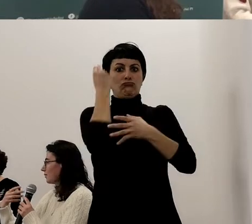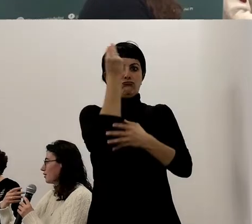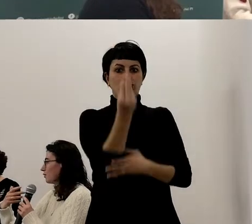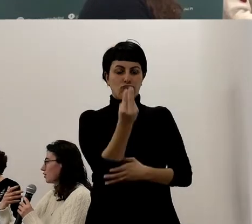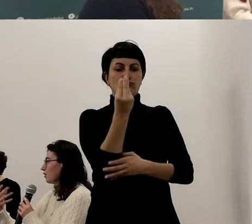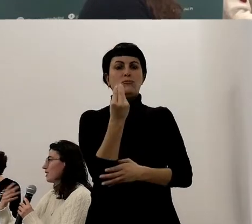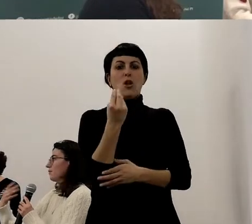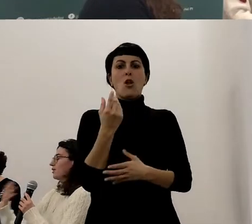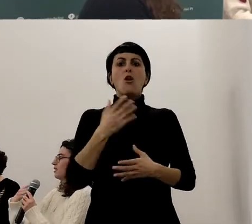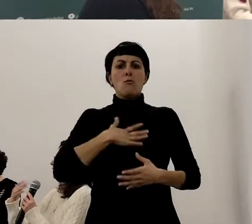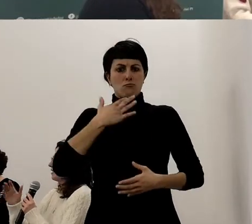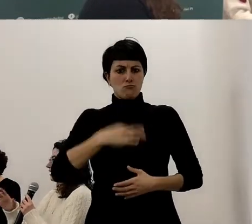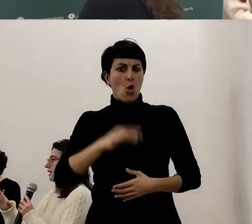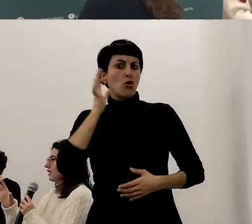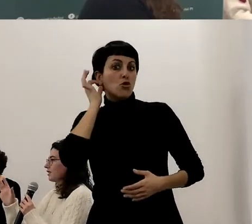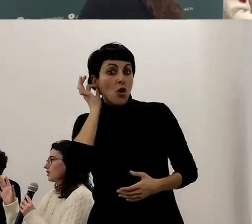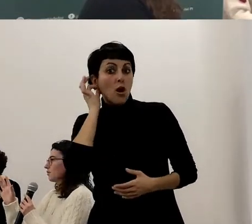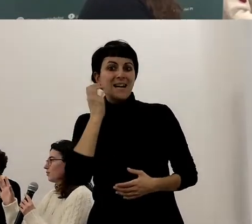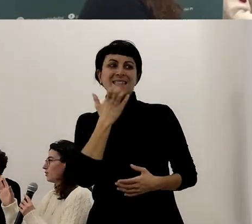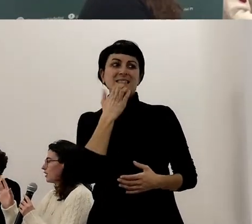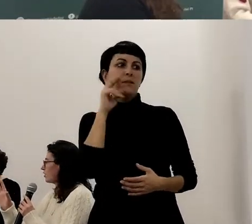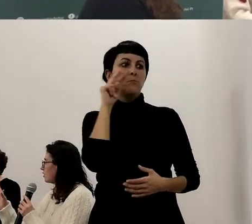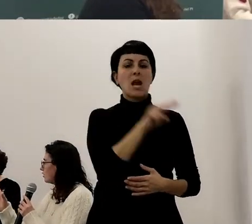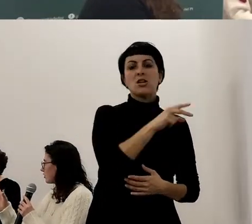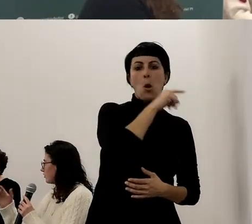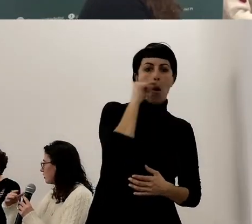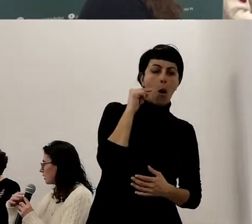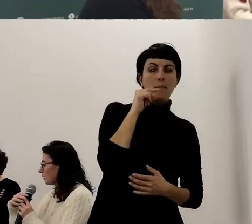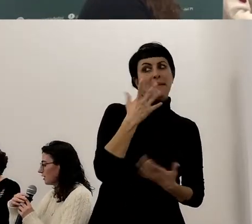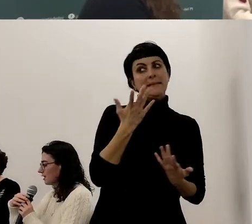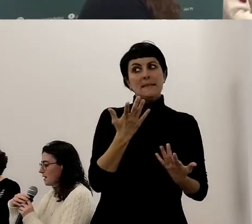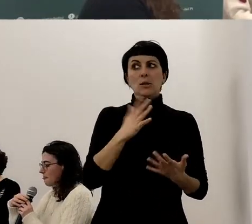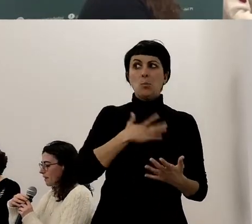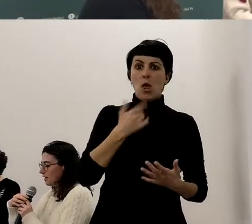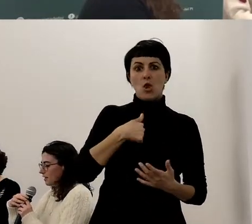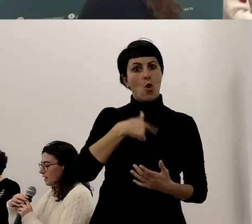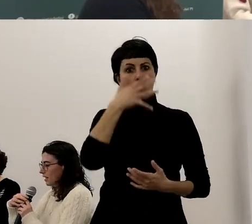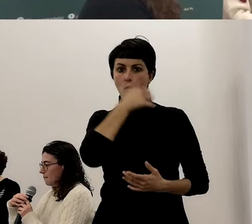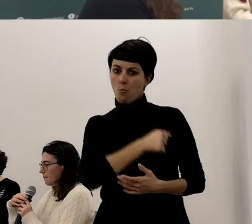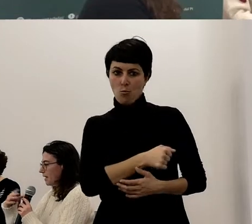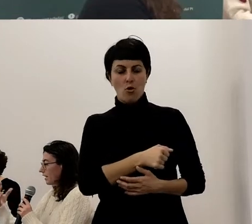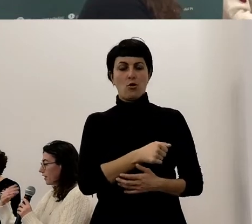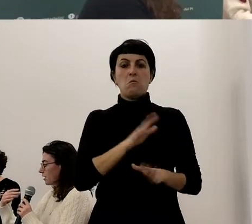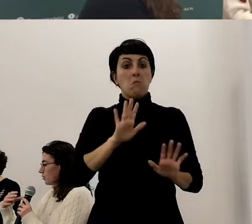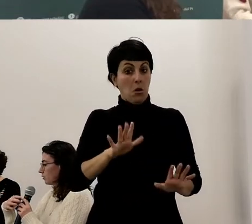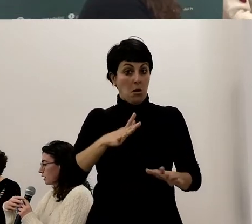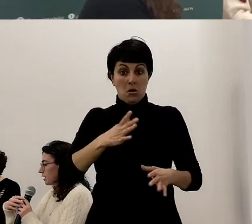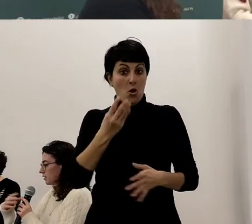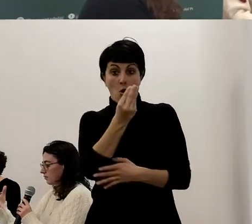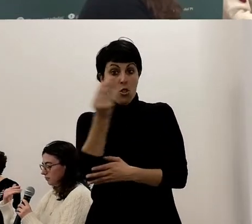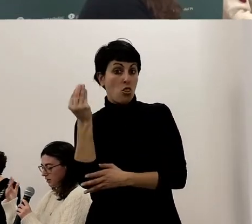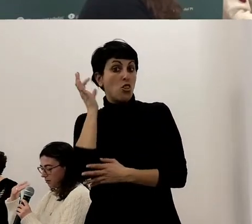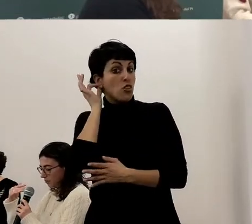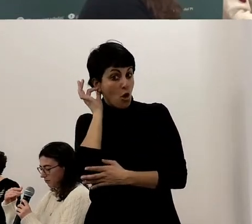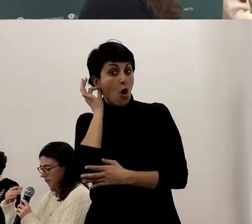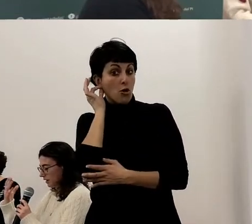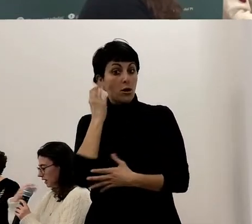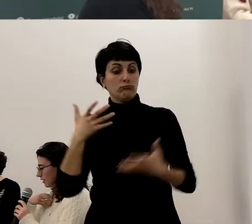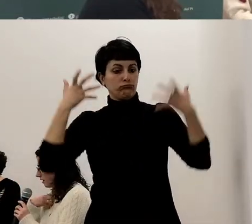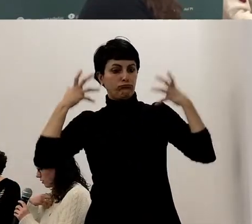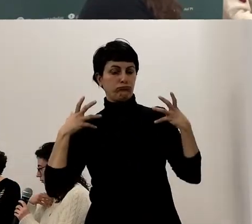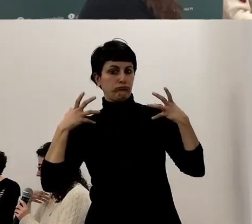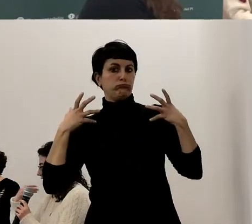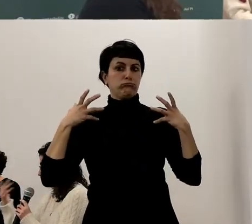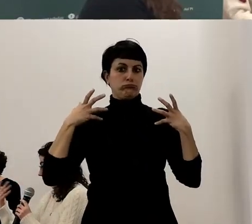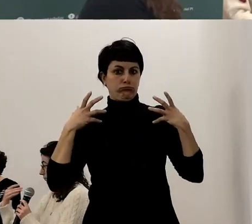més. Si veus molts homes, doncs et tira més enrere i dius, ostres, doncs potser això no està fet per mi. Pel que fa a les juntes, si miro